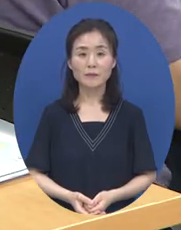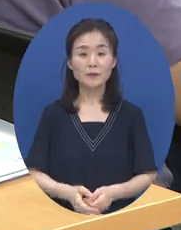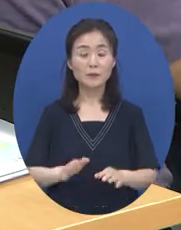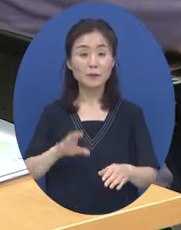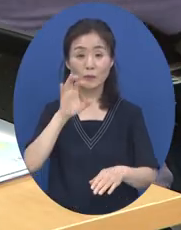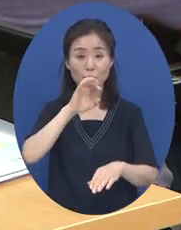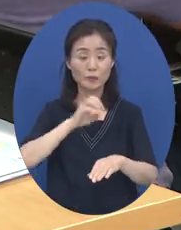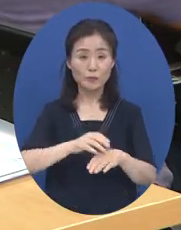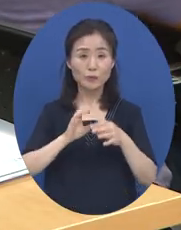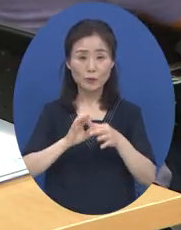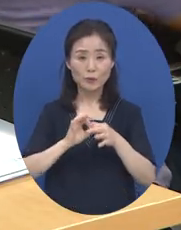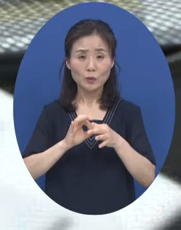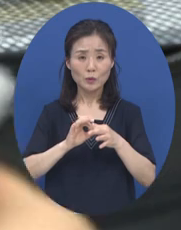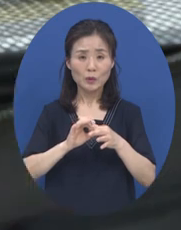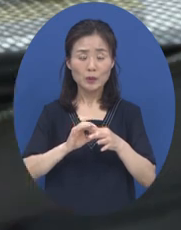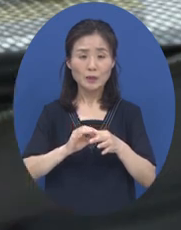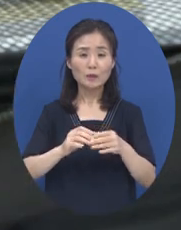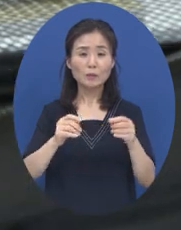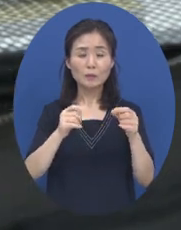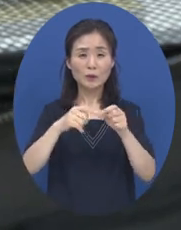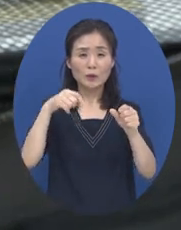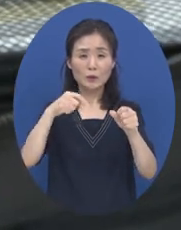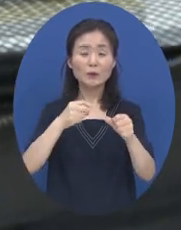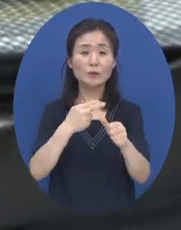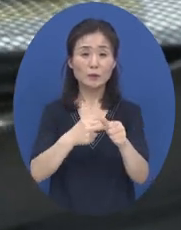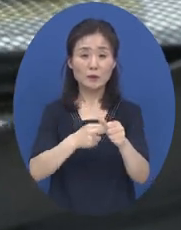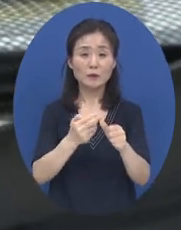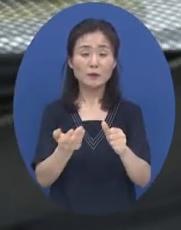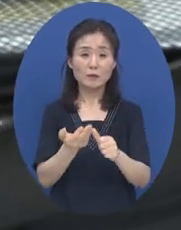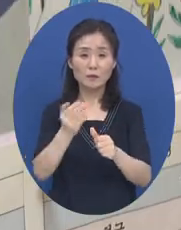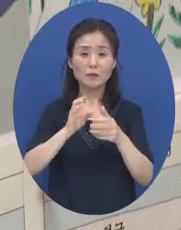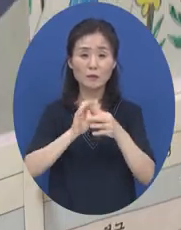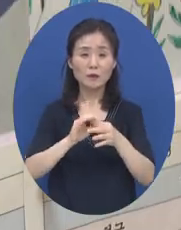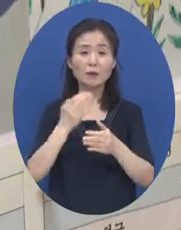이번 연수를 통한 양질의 문해교육 교원 양성으로